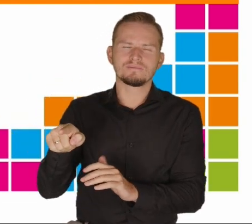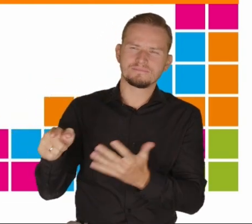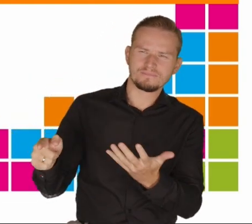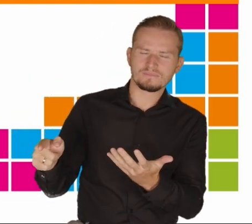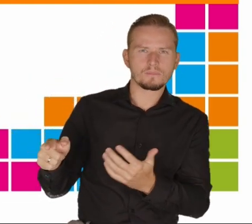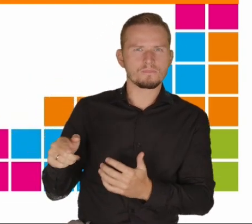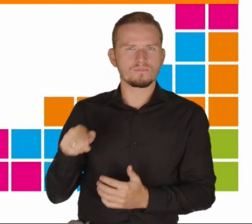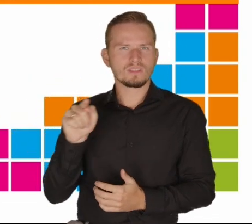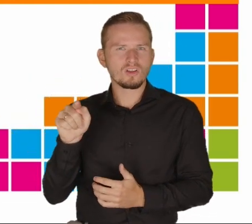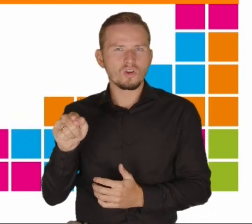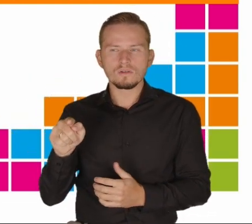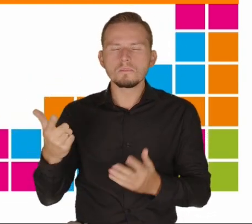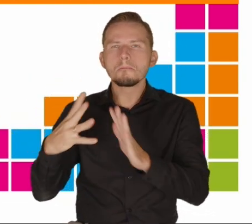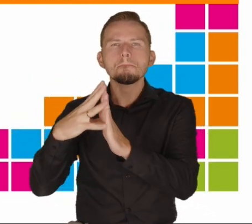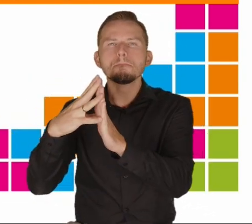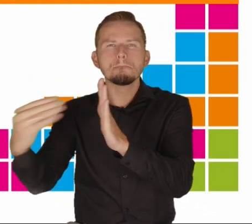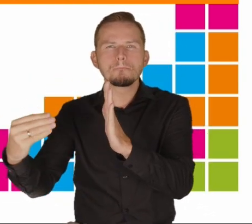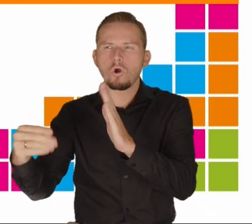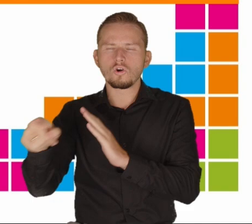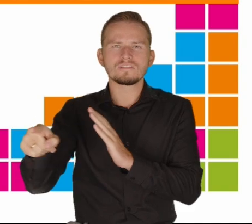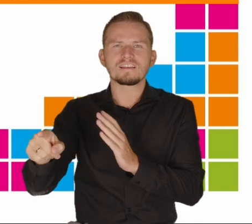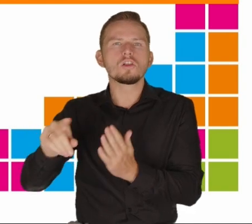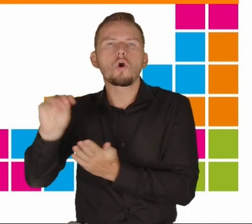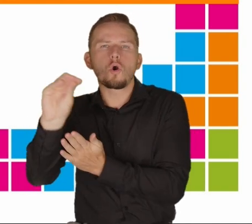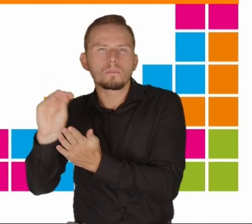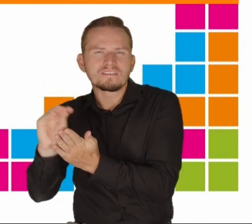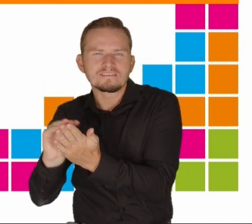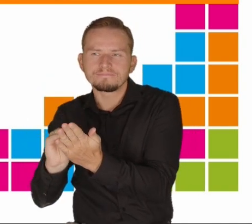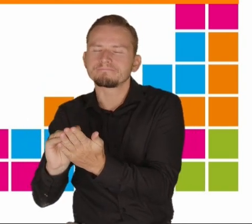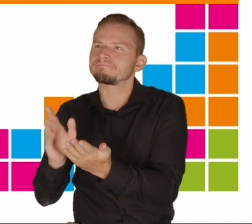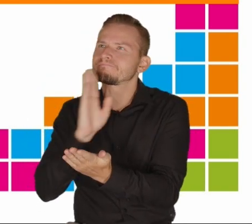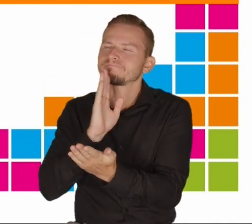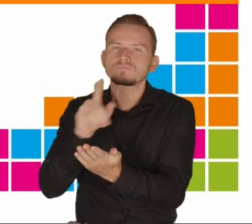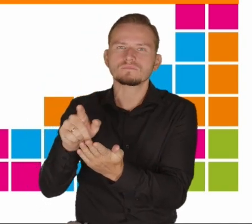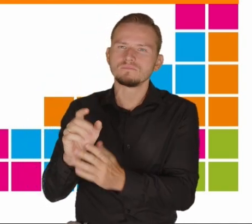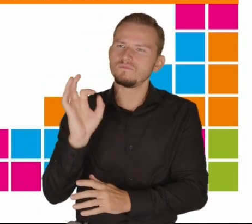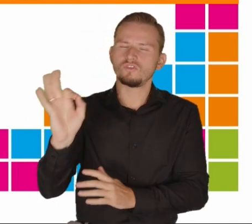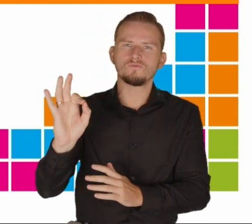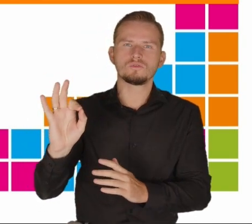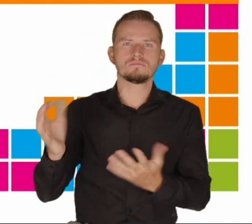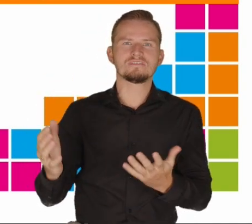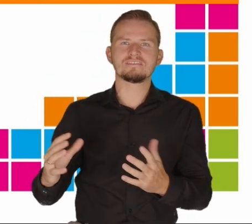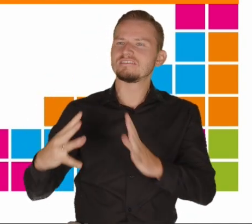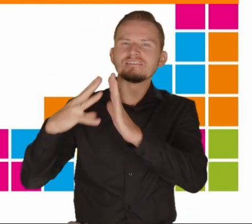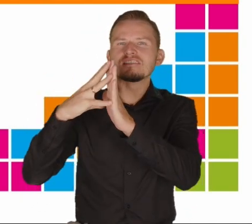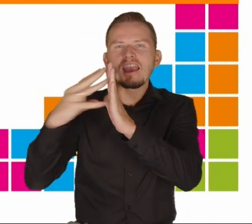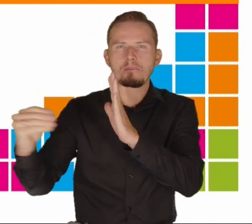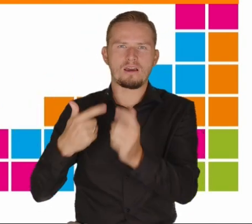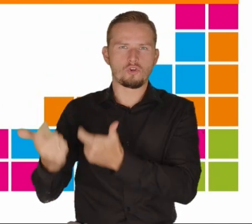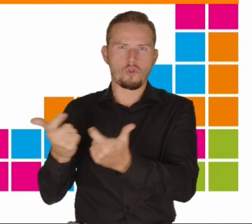jaki sposób ten model jest opisywany, która tworzy jakiś schemat, czy konstruuje jakiś